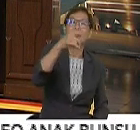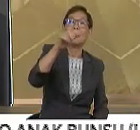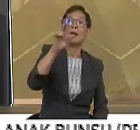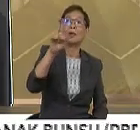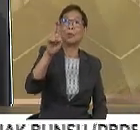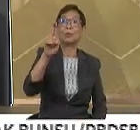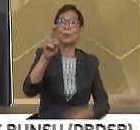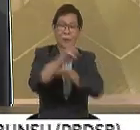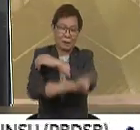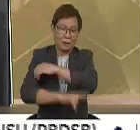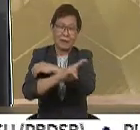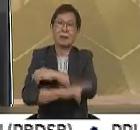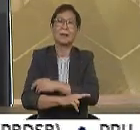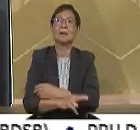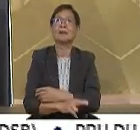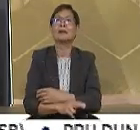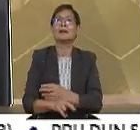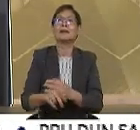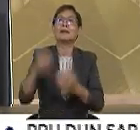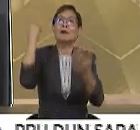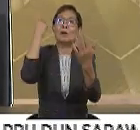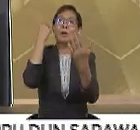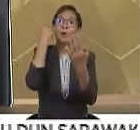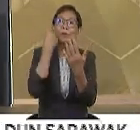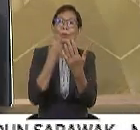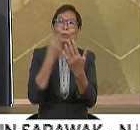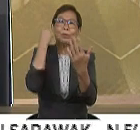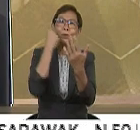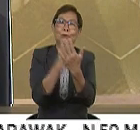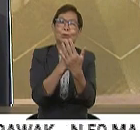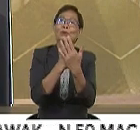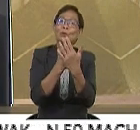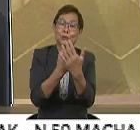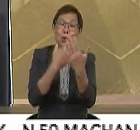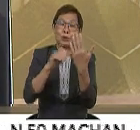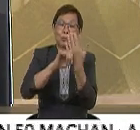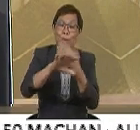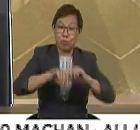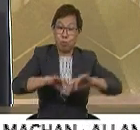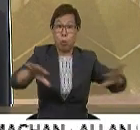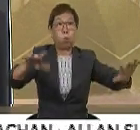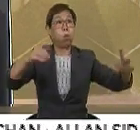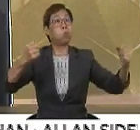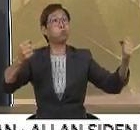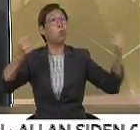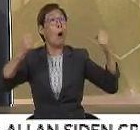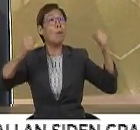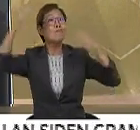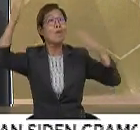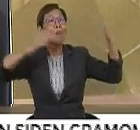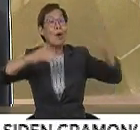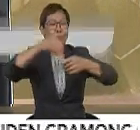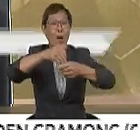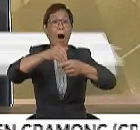media mula berpengaruh dalam pilihan raya di negara kita lah.